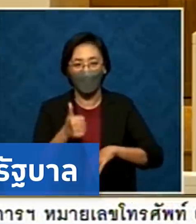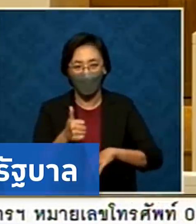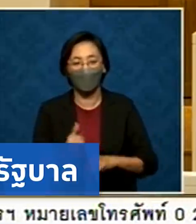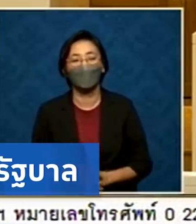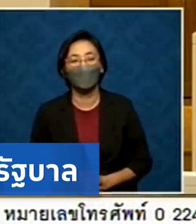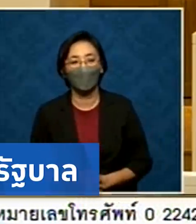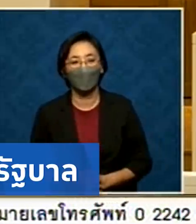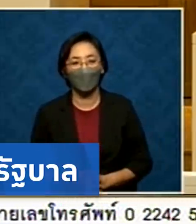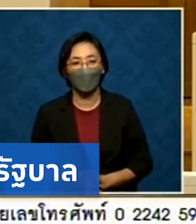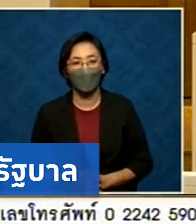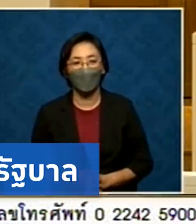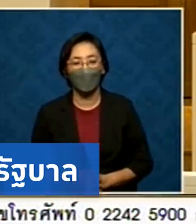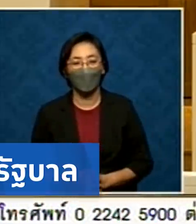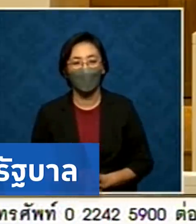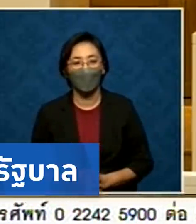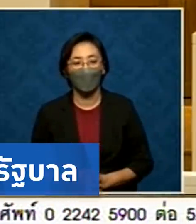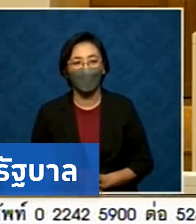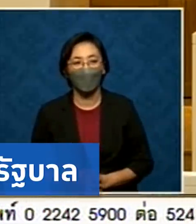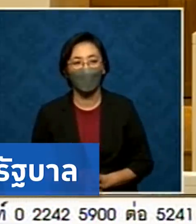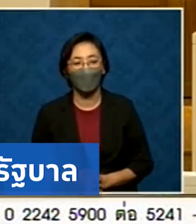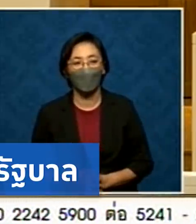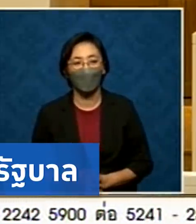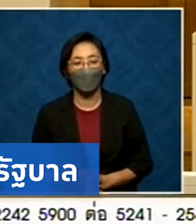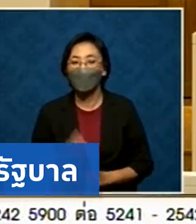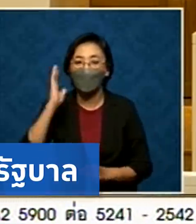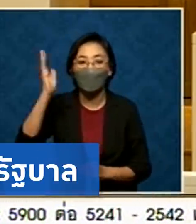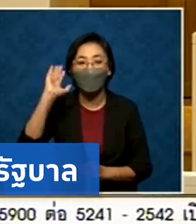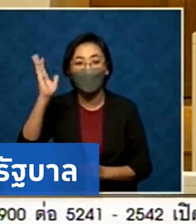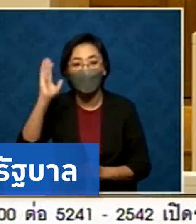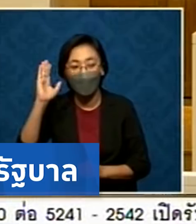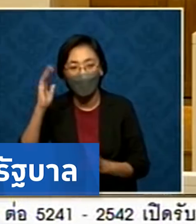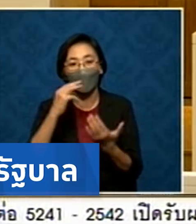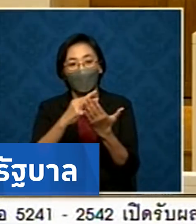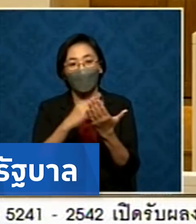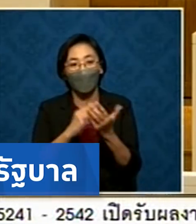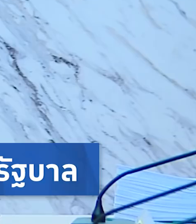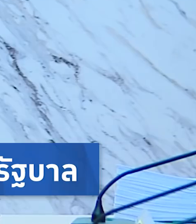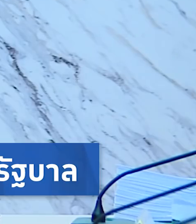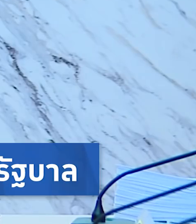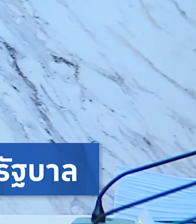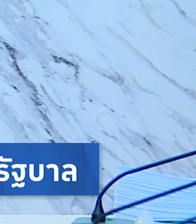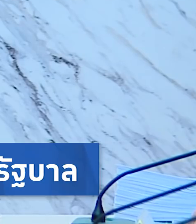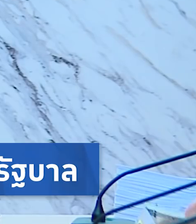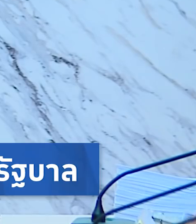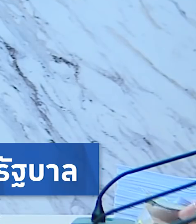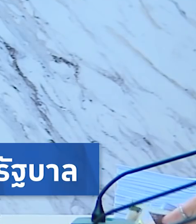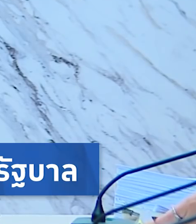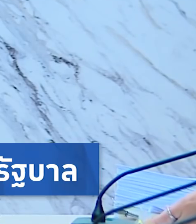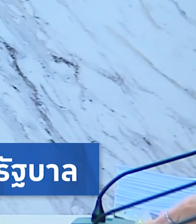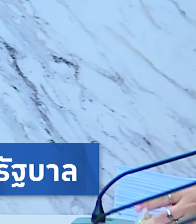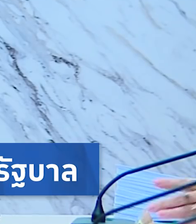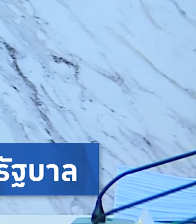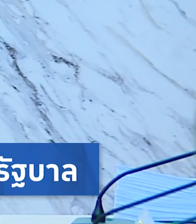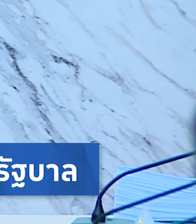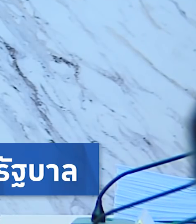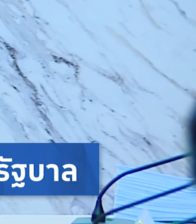ไม่ต้องให้ผู้ใหญ่ในพรรคมาขอปริณาห์เดี๋ยวจะแชร์กันต่อเช่นเดียวกับกระทรวงเกษตรประชาธิปัตย์ควรส่งคนมีประสบการณ์ในการทำงาน